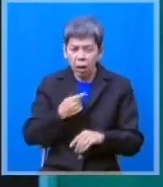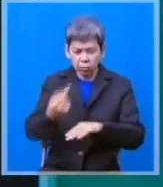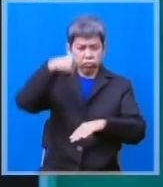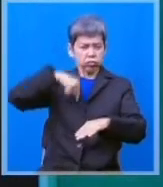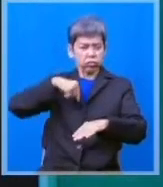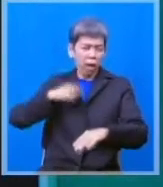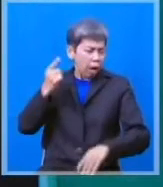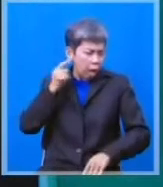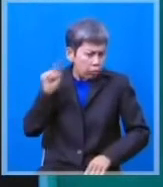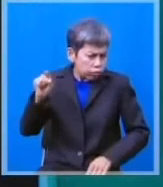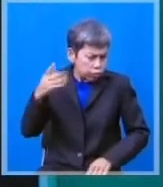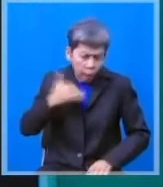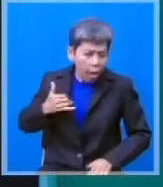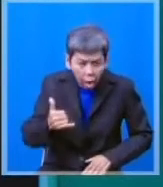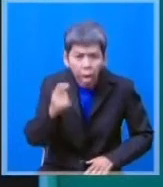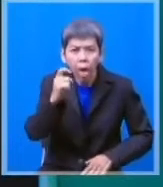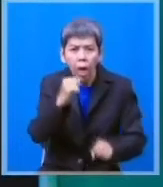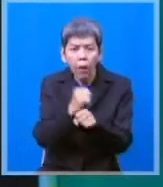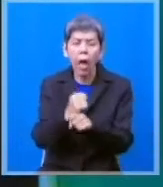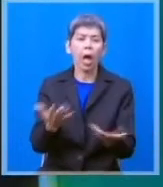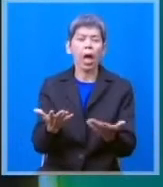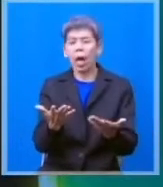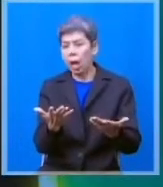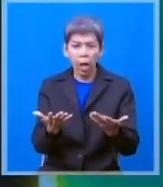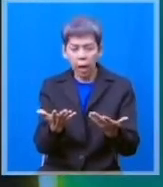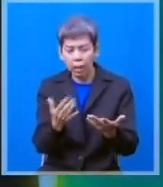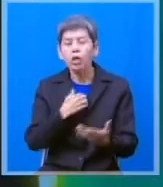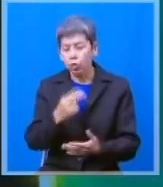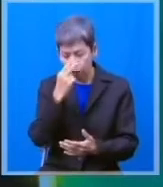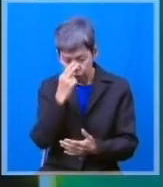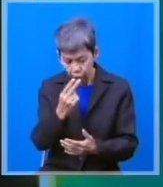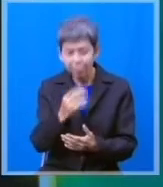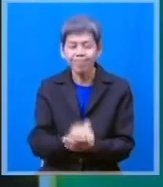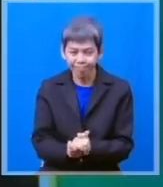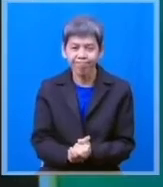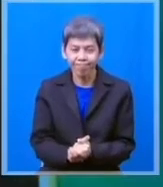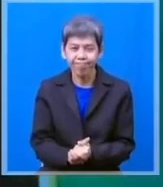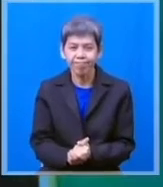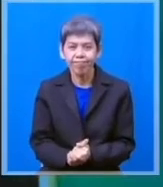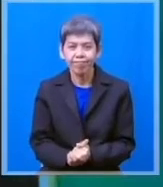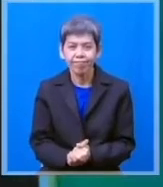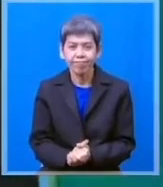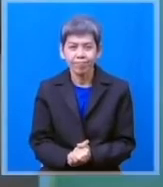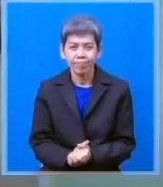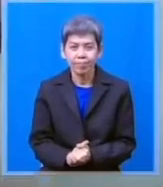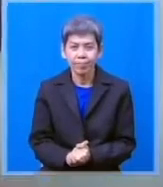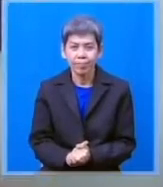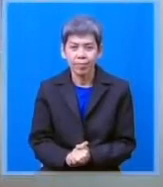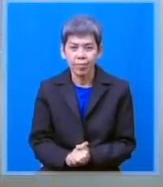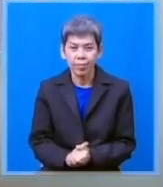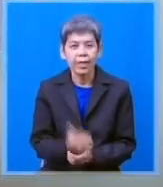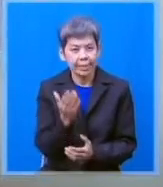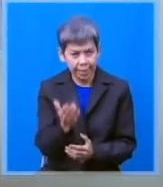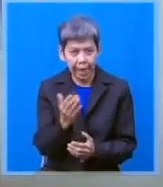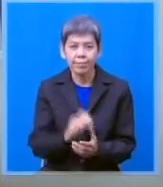อ่ะไม่มีเสียงออดเข้ามาไม่ทันอีกเหมือนกันอ้าวบรรยากาศตอนนี้มันเป็นอย่างไรนะครับติดตามพร้อมกันจากคุณอรวรรณพยัคฆ์ชาติได้เลยครับ เชิญคุ